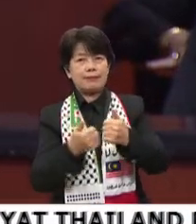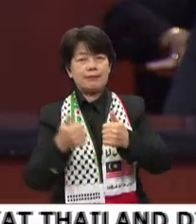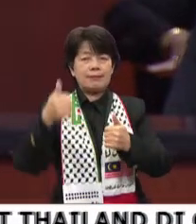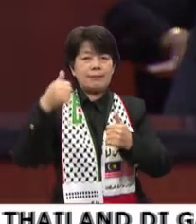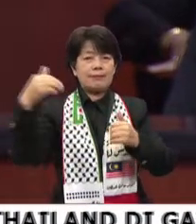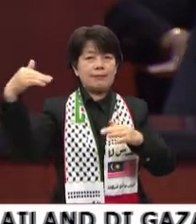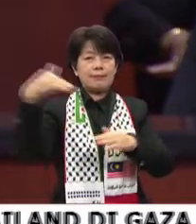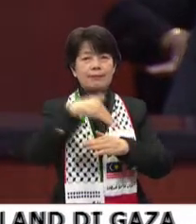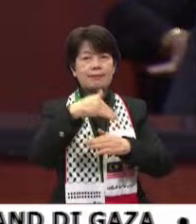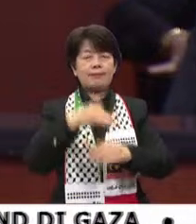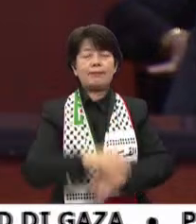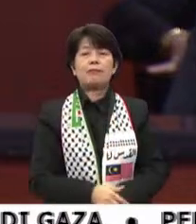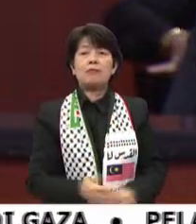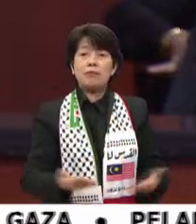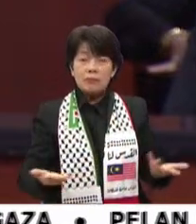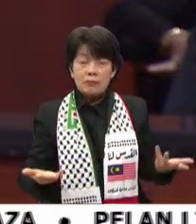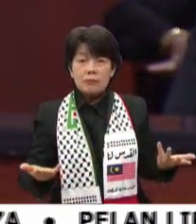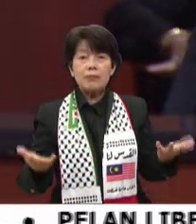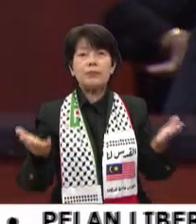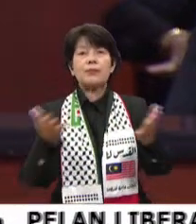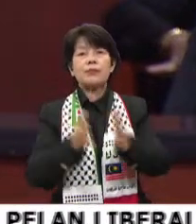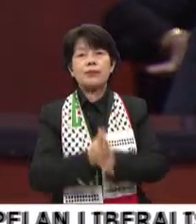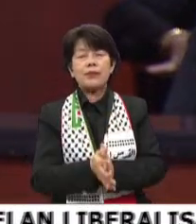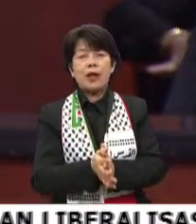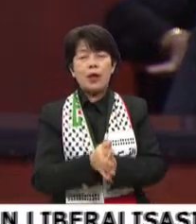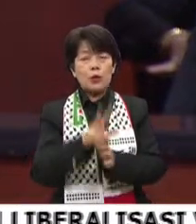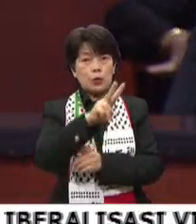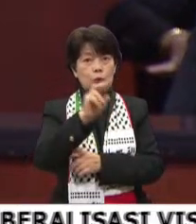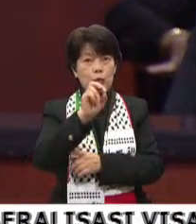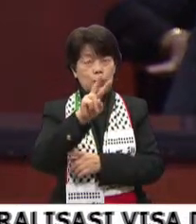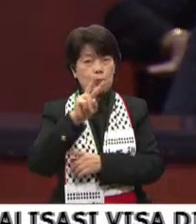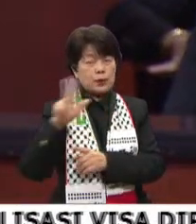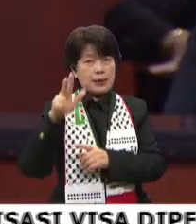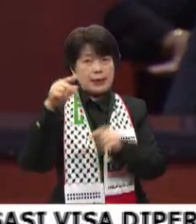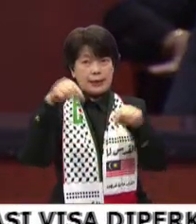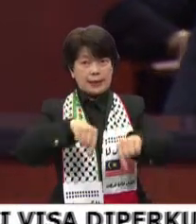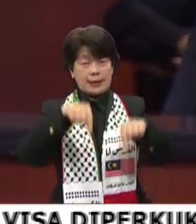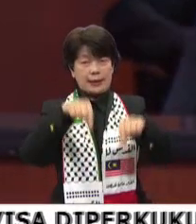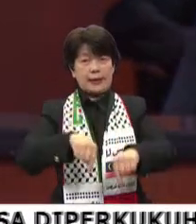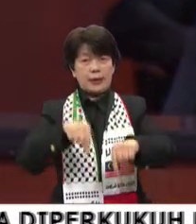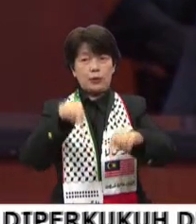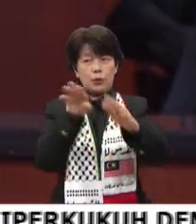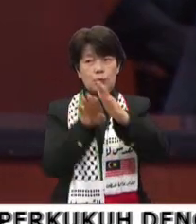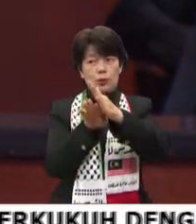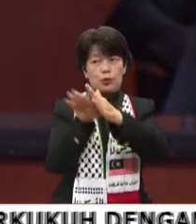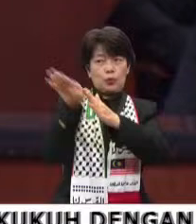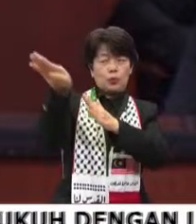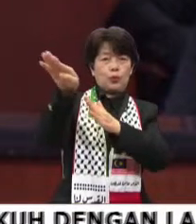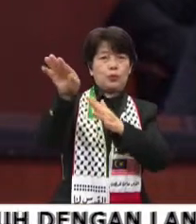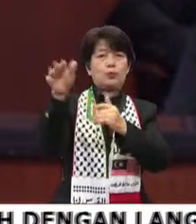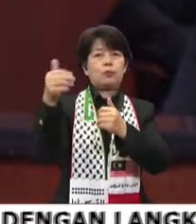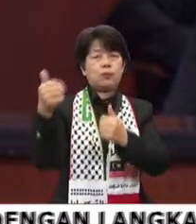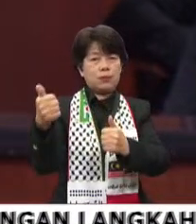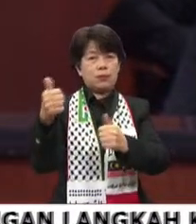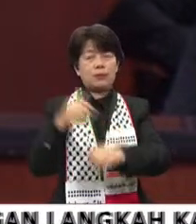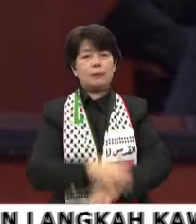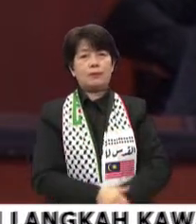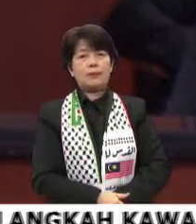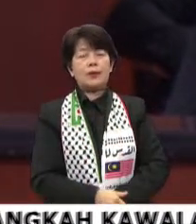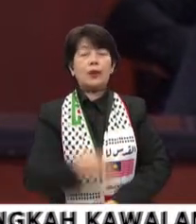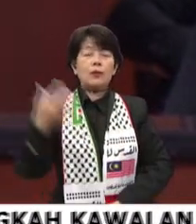dipacu semula pada tahun 2023 ini sebab itu ada peningkatan dan kita harap pada